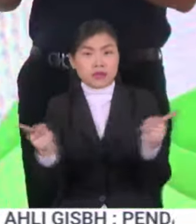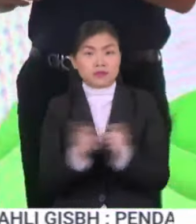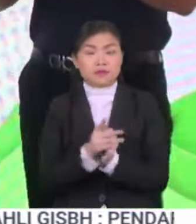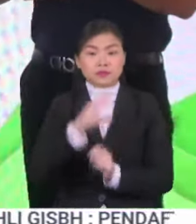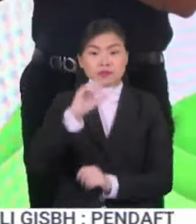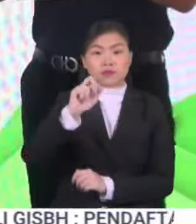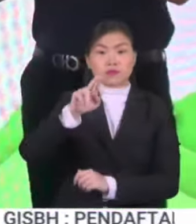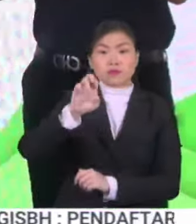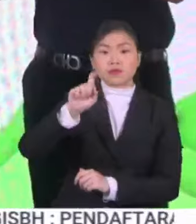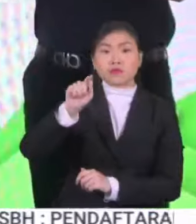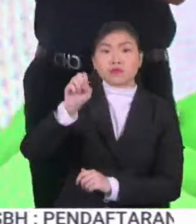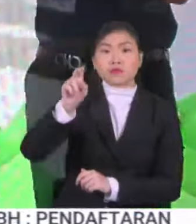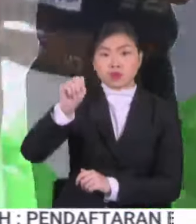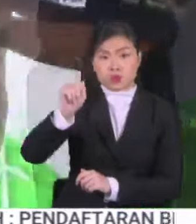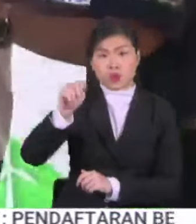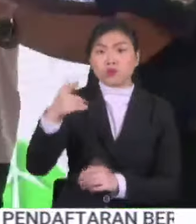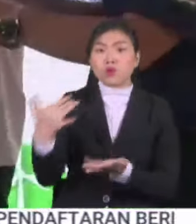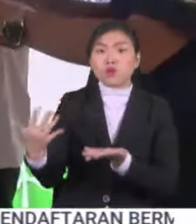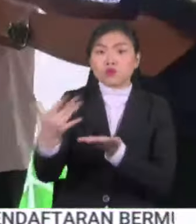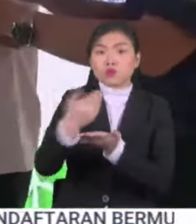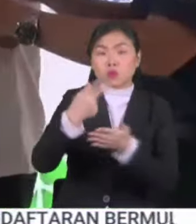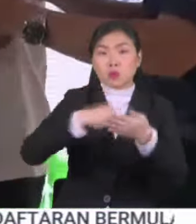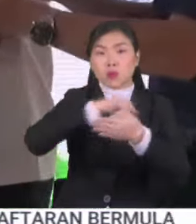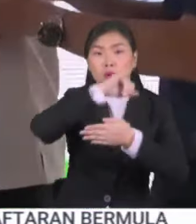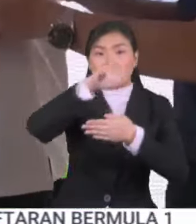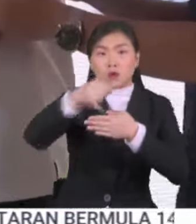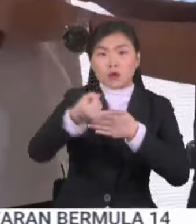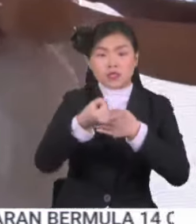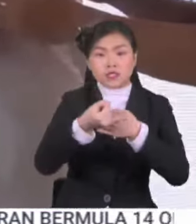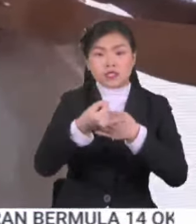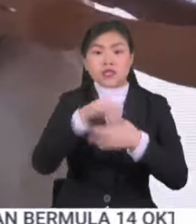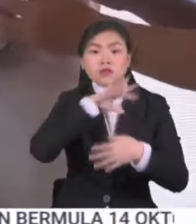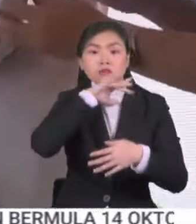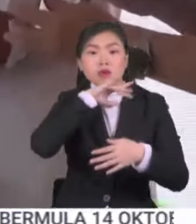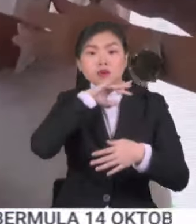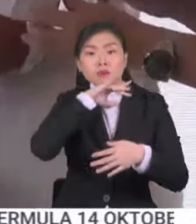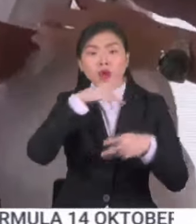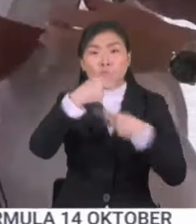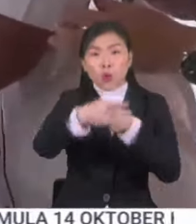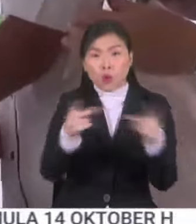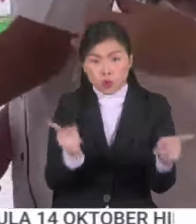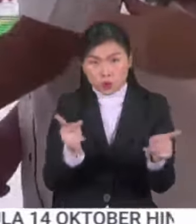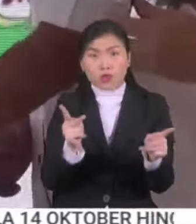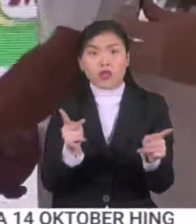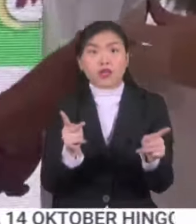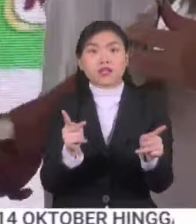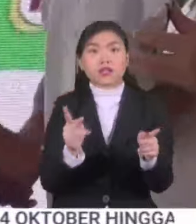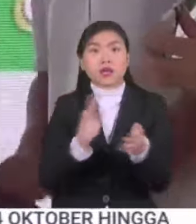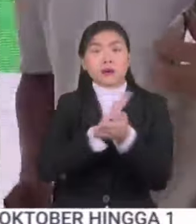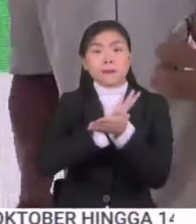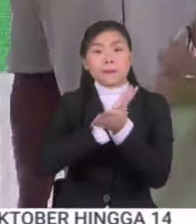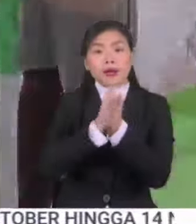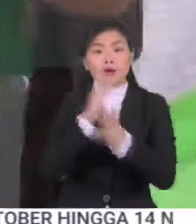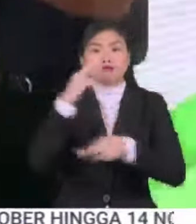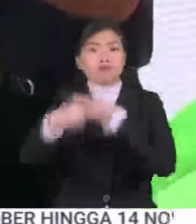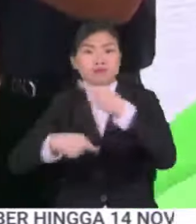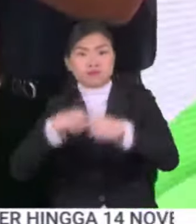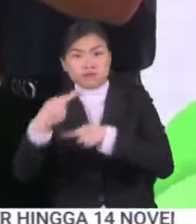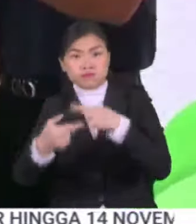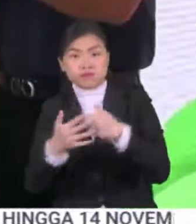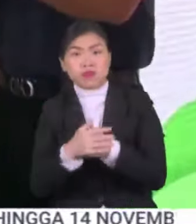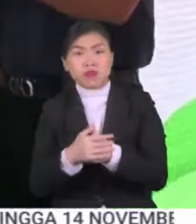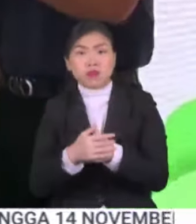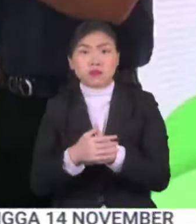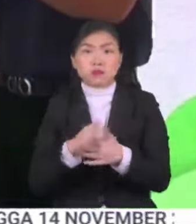Carathon merupakan projek pengumpulan sisa kotak minuman terpakai untuk dikitar semula sebagai perabot sekolah dan peralatan sukan tahan